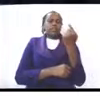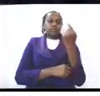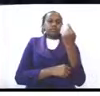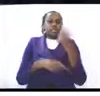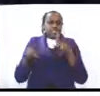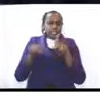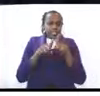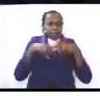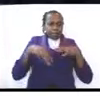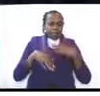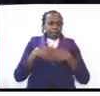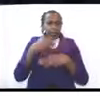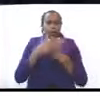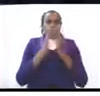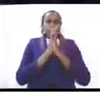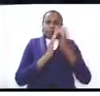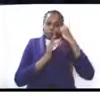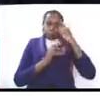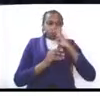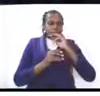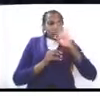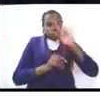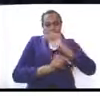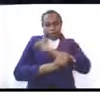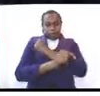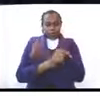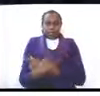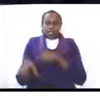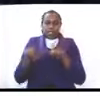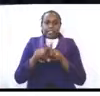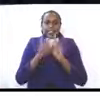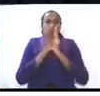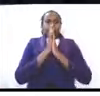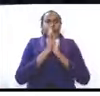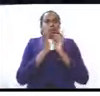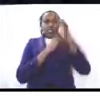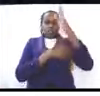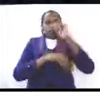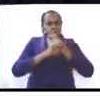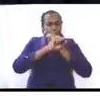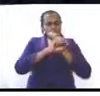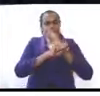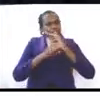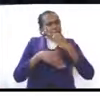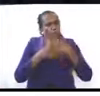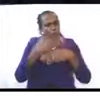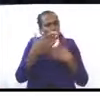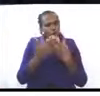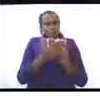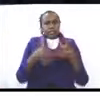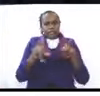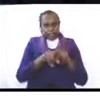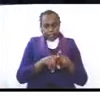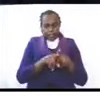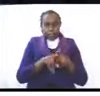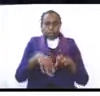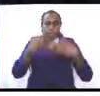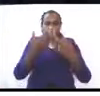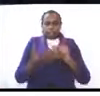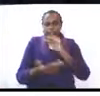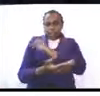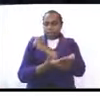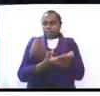hata wao Baba tunawaombea neema. Tunaomba Mungu kawalide wachungaji wote na ukawapatia